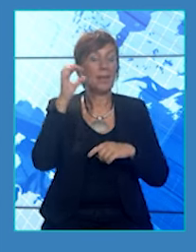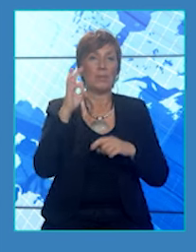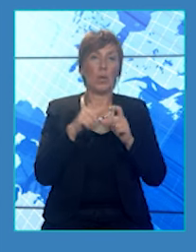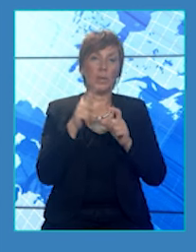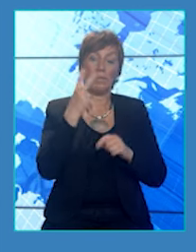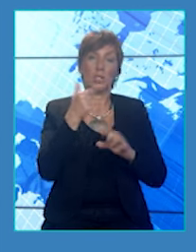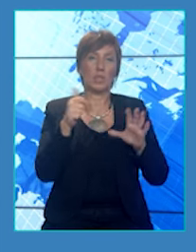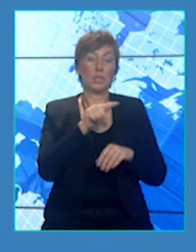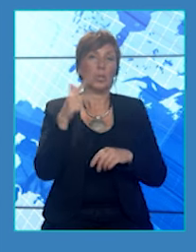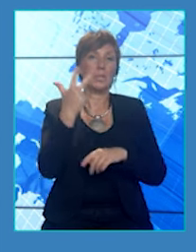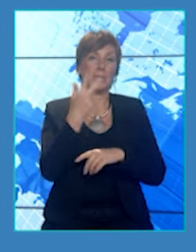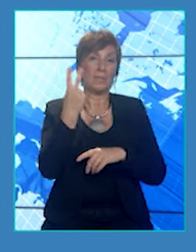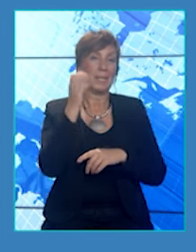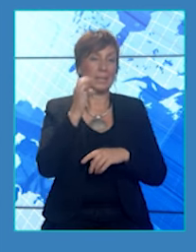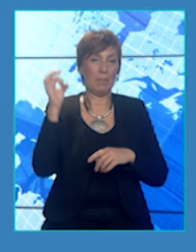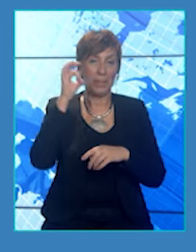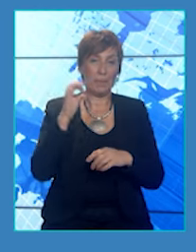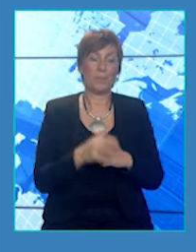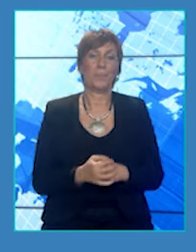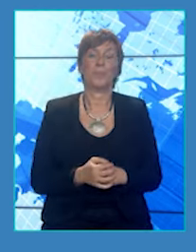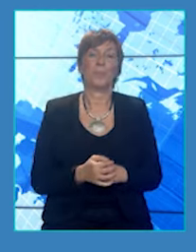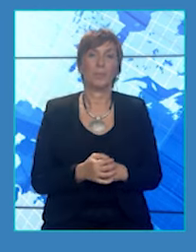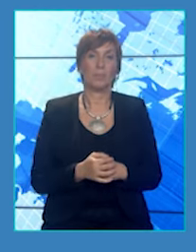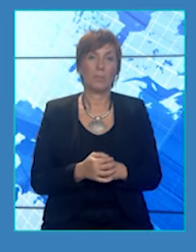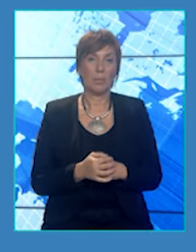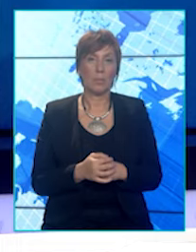dnevna od 26 do 32 stepena.